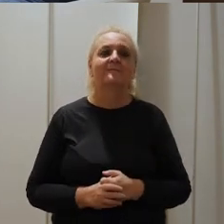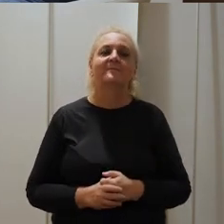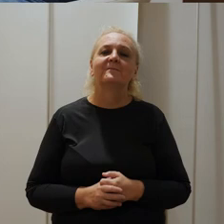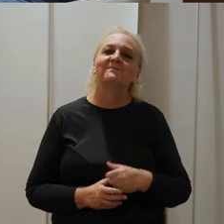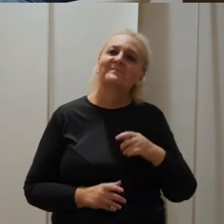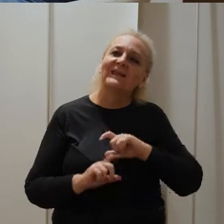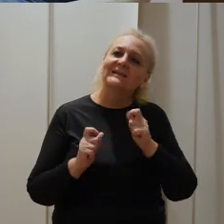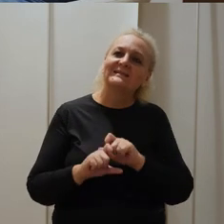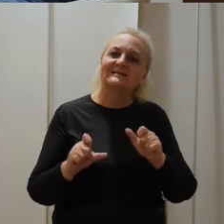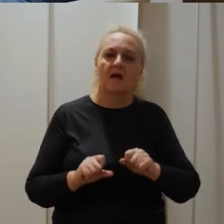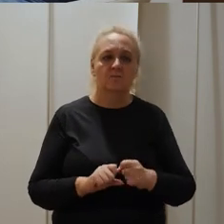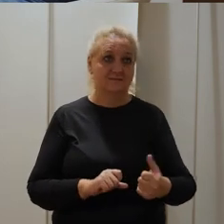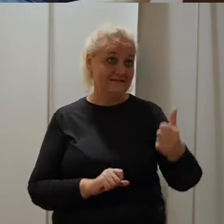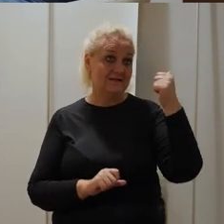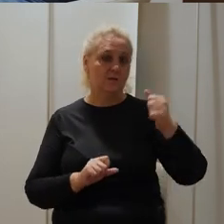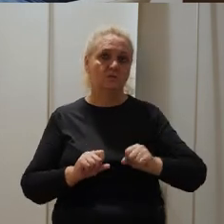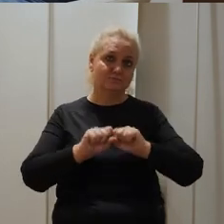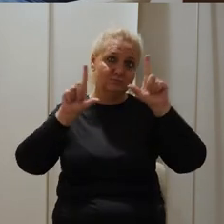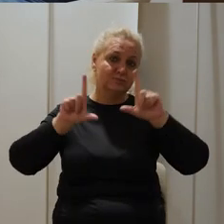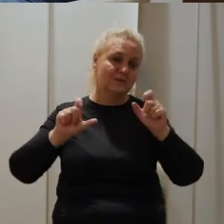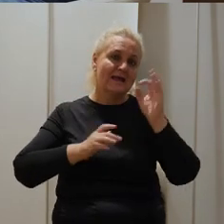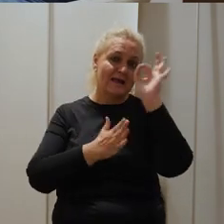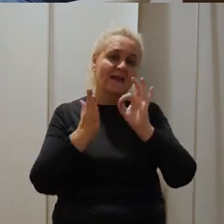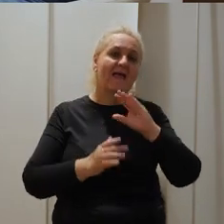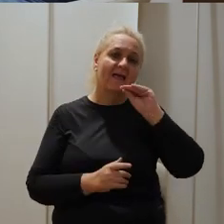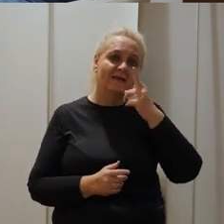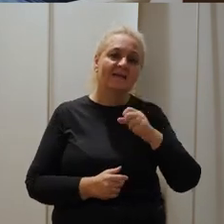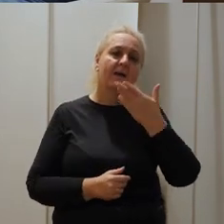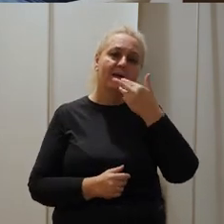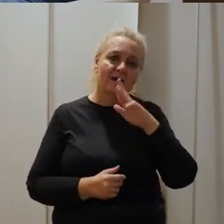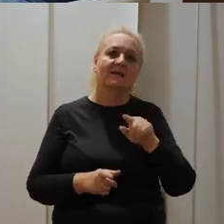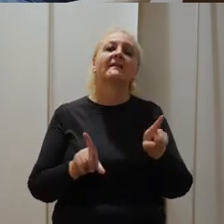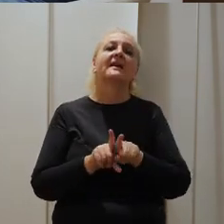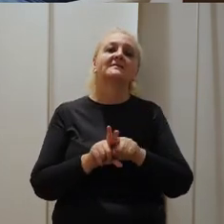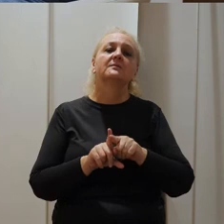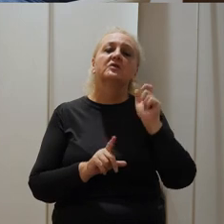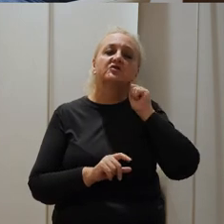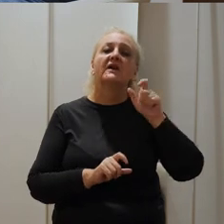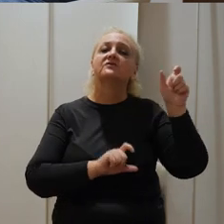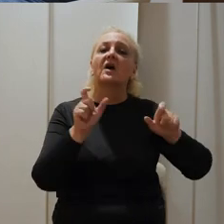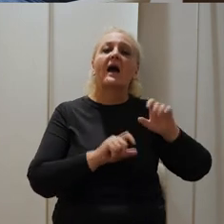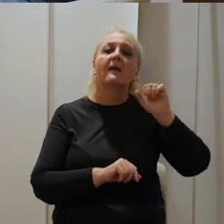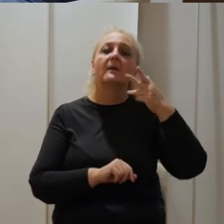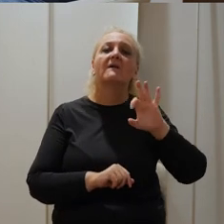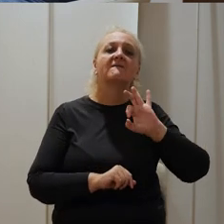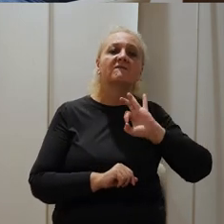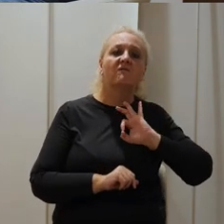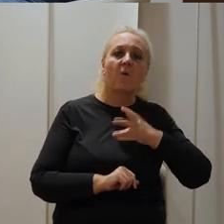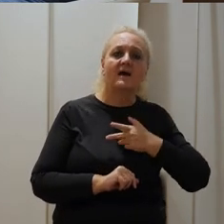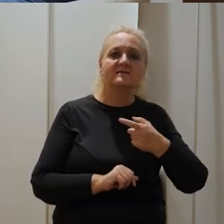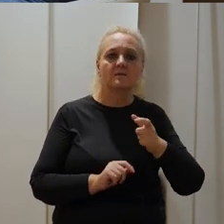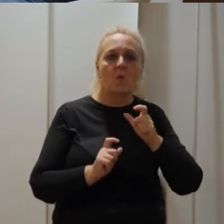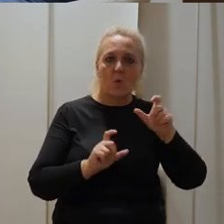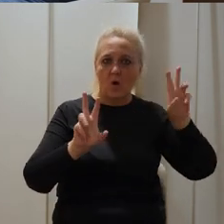ciągle leciały slajdy z rysunkami Edyty, Marty i dziewczyn z antologii Własnym Głosem. Ale